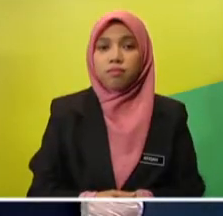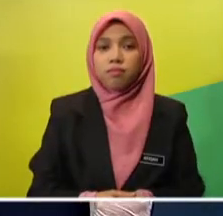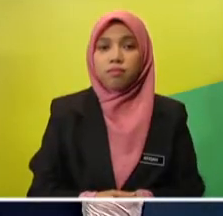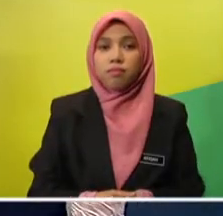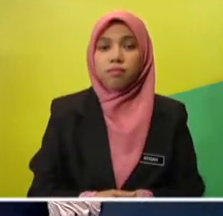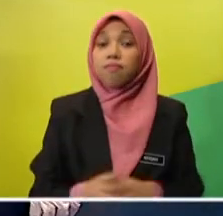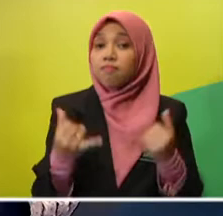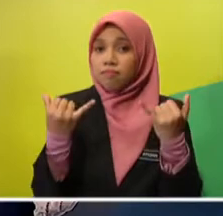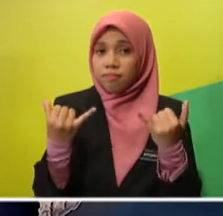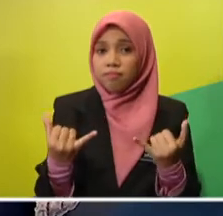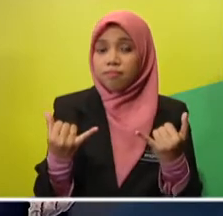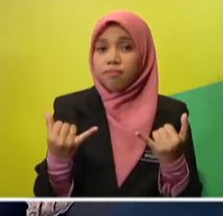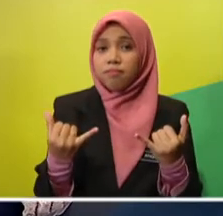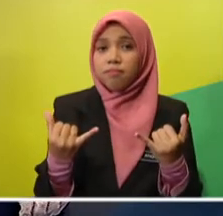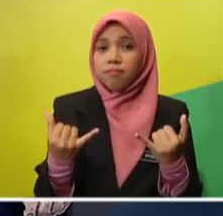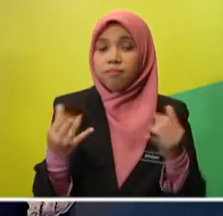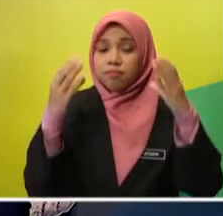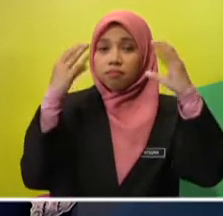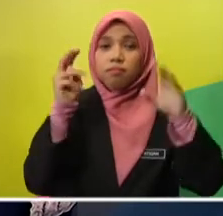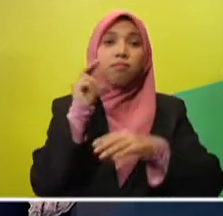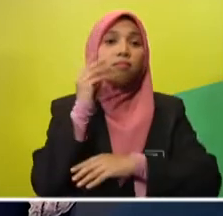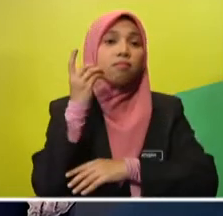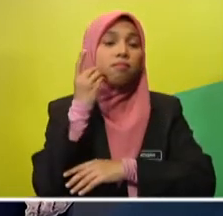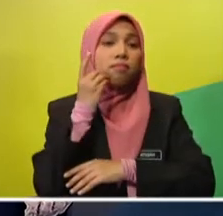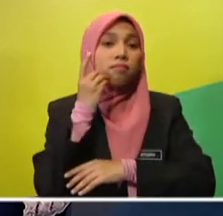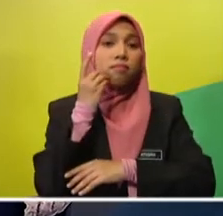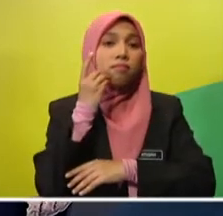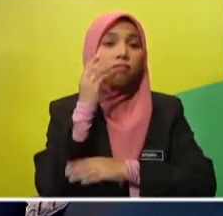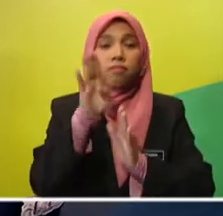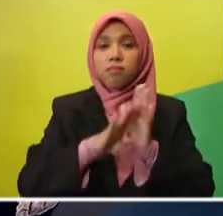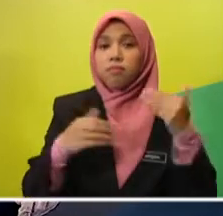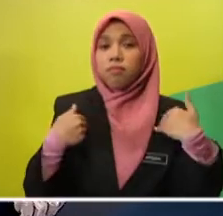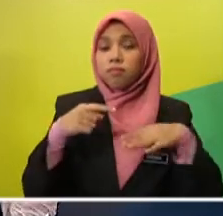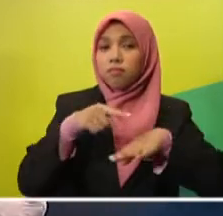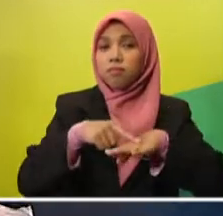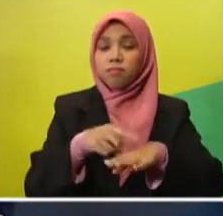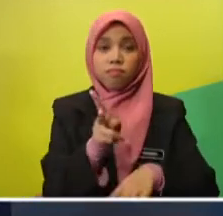Okey, sekarang cikgu Nat berada di kiri cikgu Aini. Betul. Dan kita akan